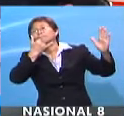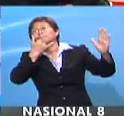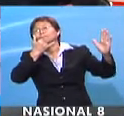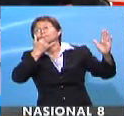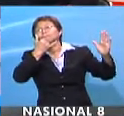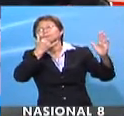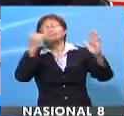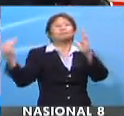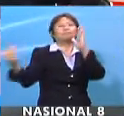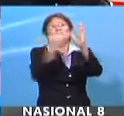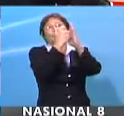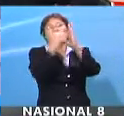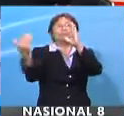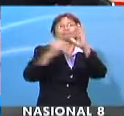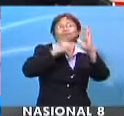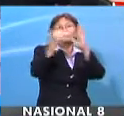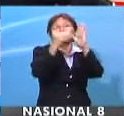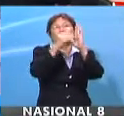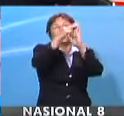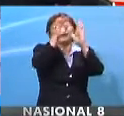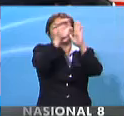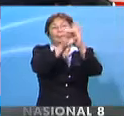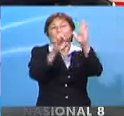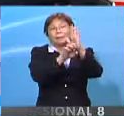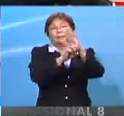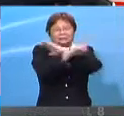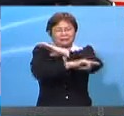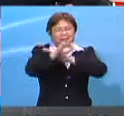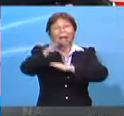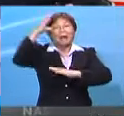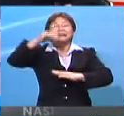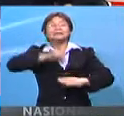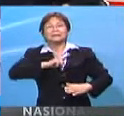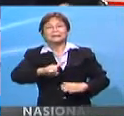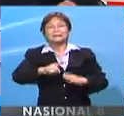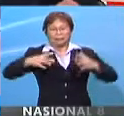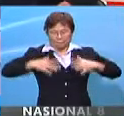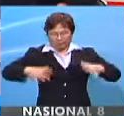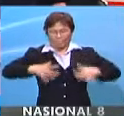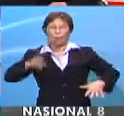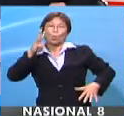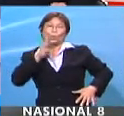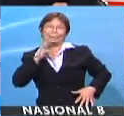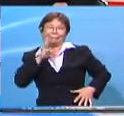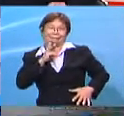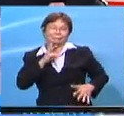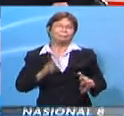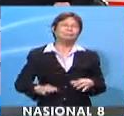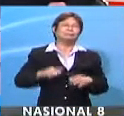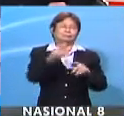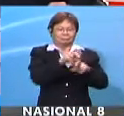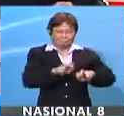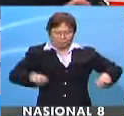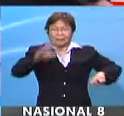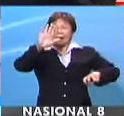mencabar enagmen syariah Negeri berhubung hukuman ke atas lelaki Islam yang berpakaian wanita panel lma Hakim